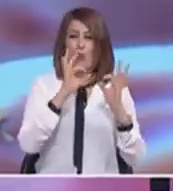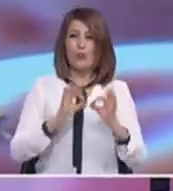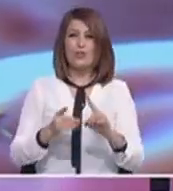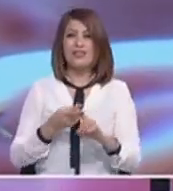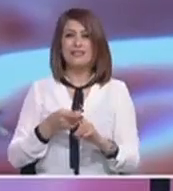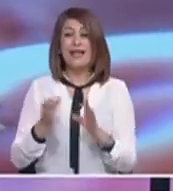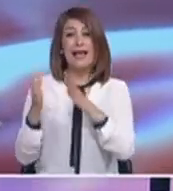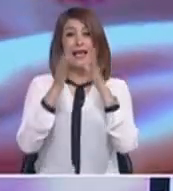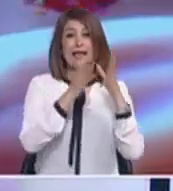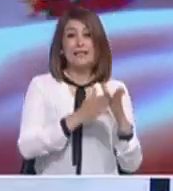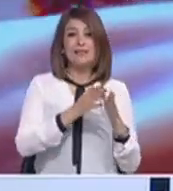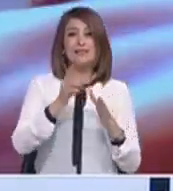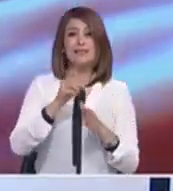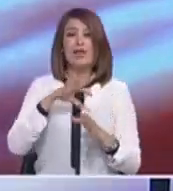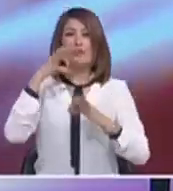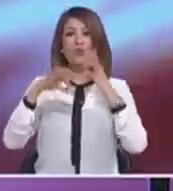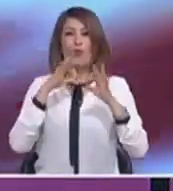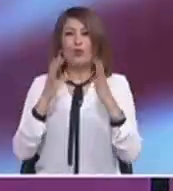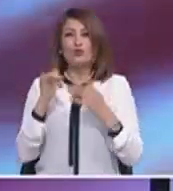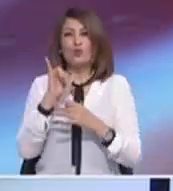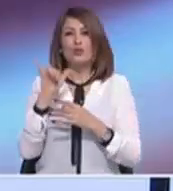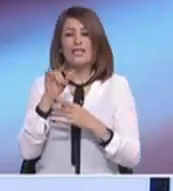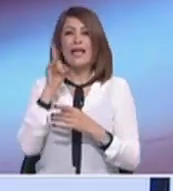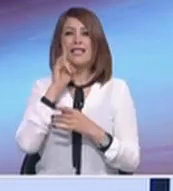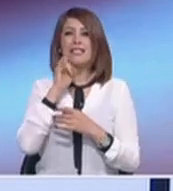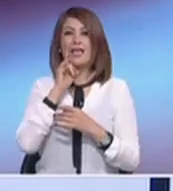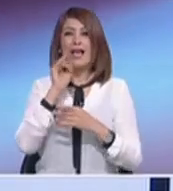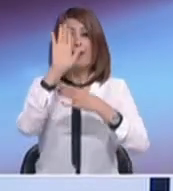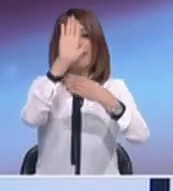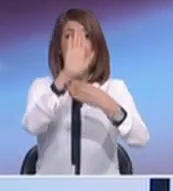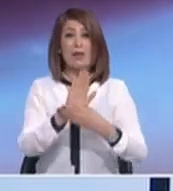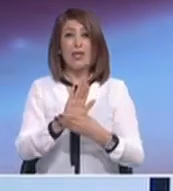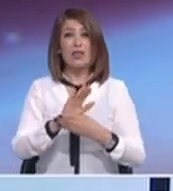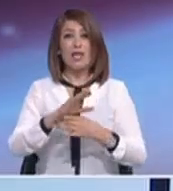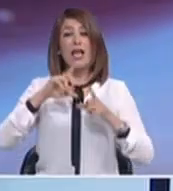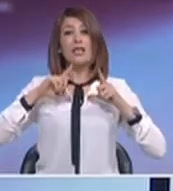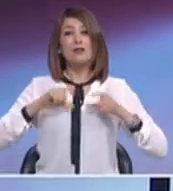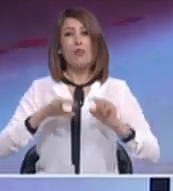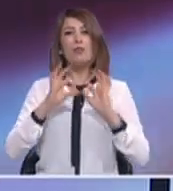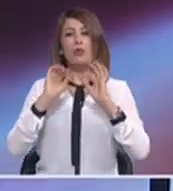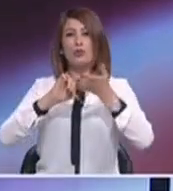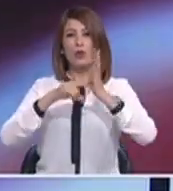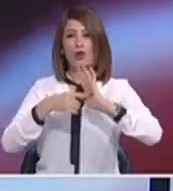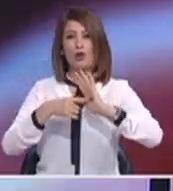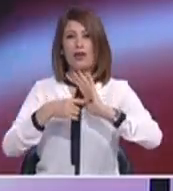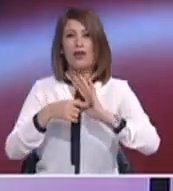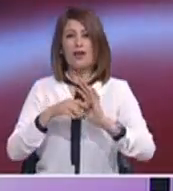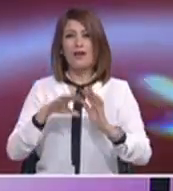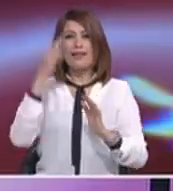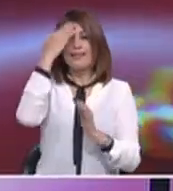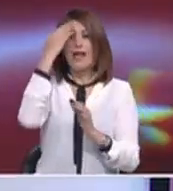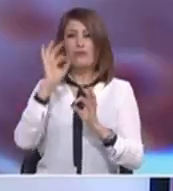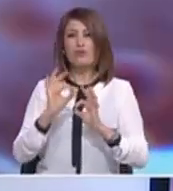الاطار الطبي وشبه الطبي بتاعكم لانه يلزم حمايته انت تقولي امراه حامل او منعرفش اللي احنا ممكن التعامل